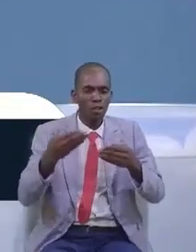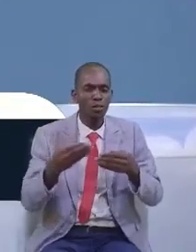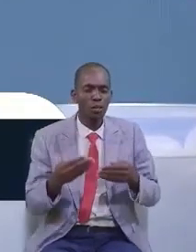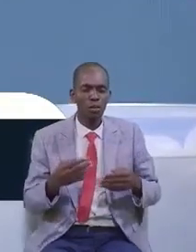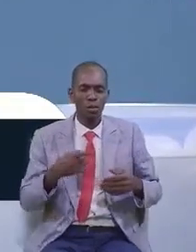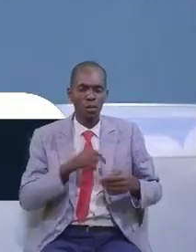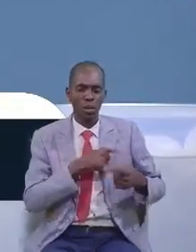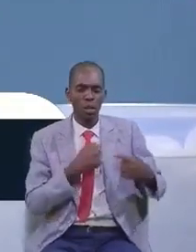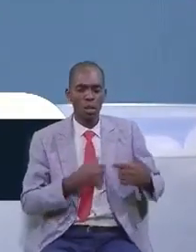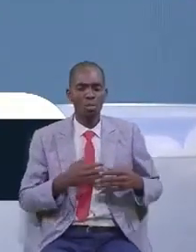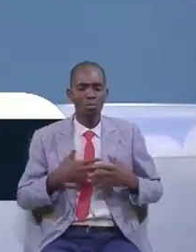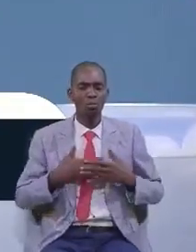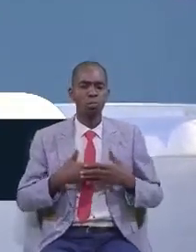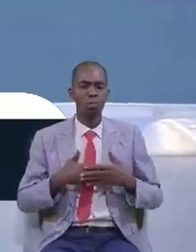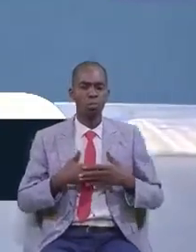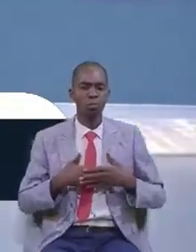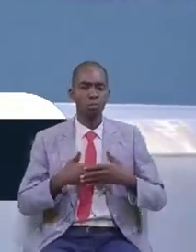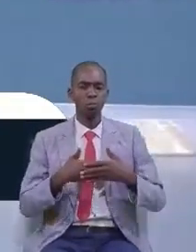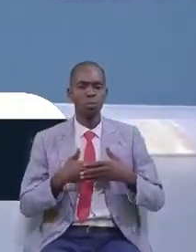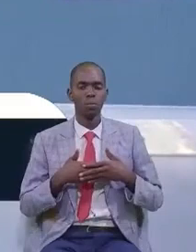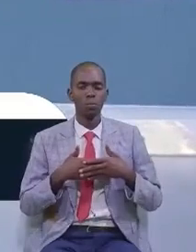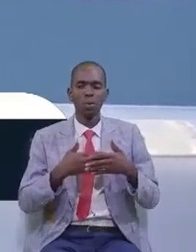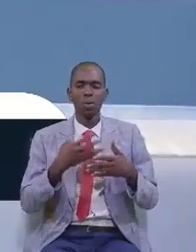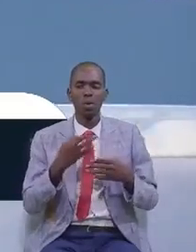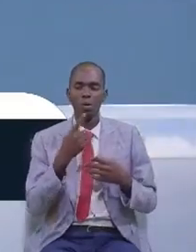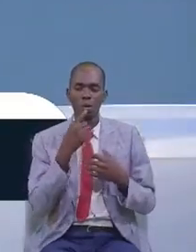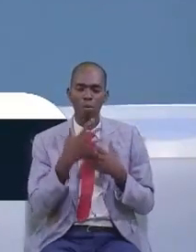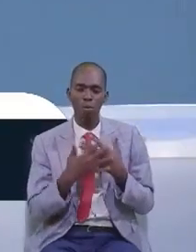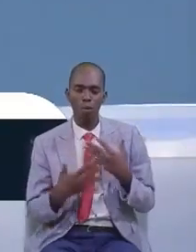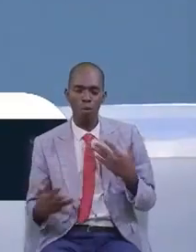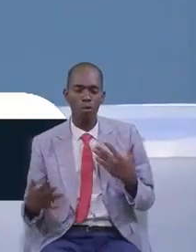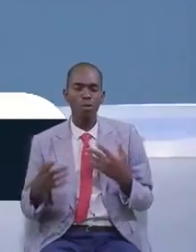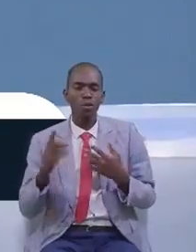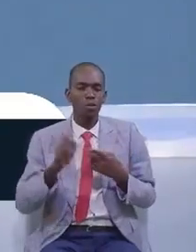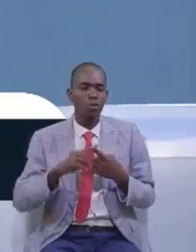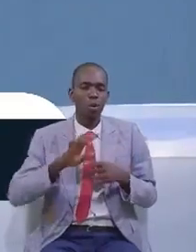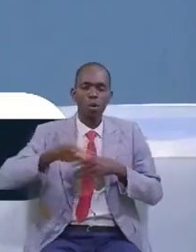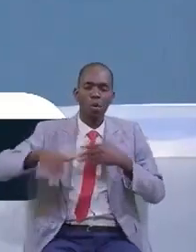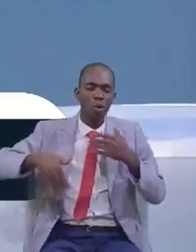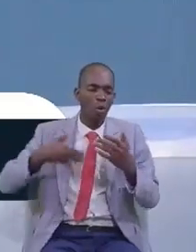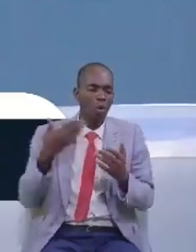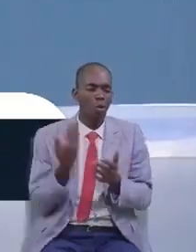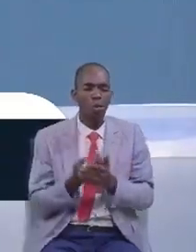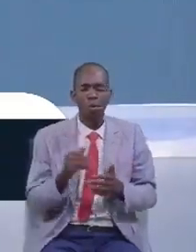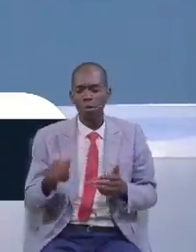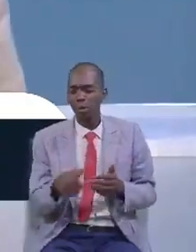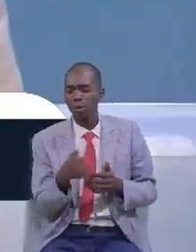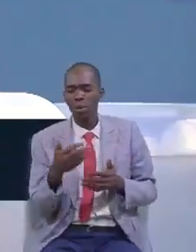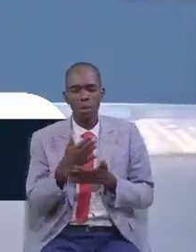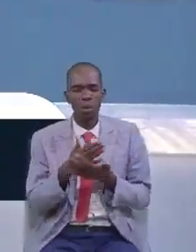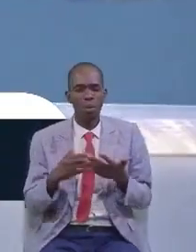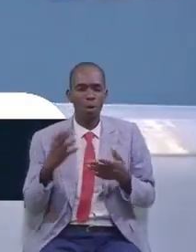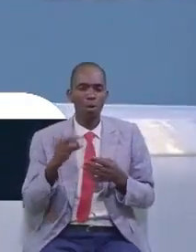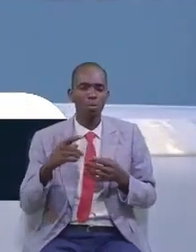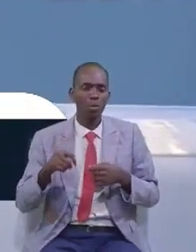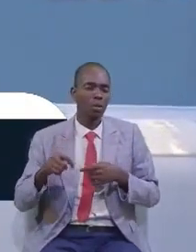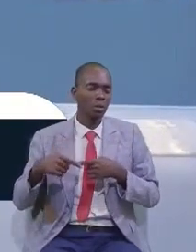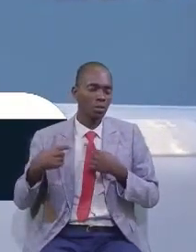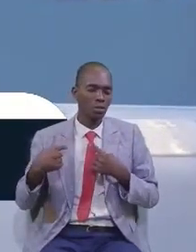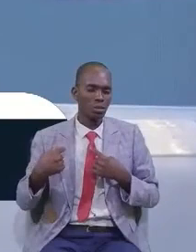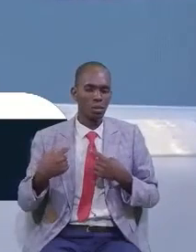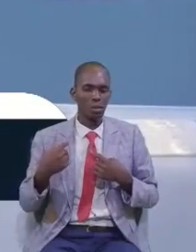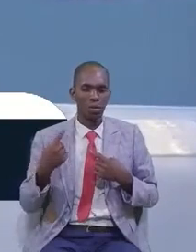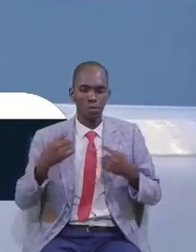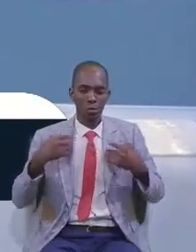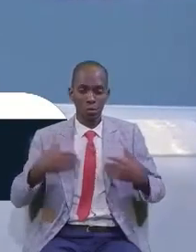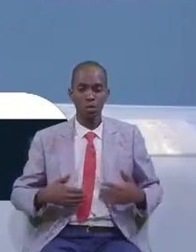the parts of the body? ఈ దేహ అవయవాలకు ప్రాణ సమానమైన రక్తాన్ని పంపులా ఉండి పంపిస్తోంది ఆ హృదయం. The heart.